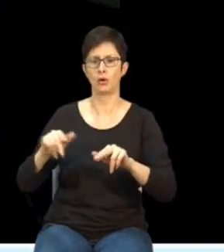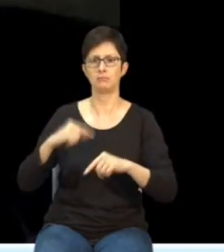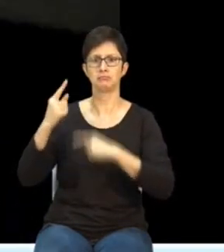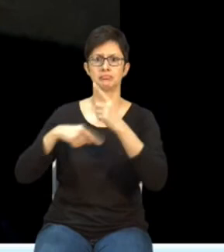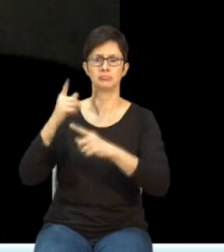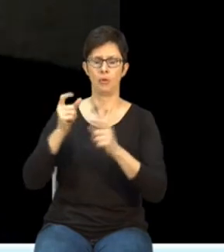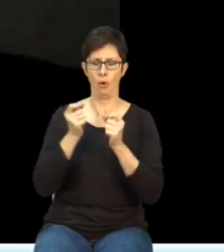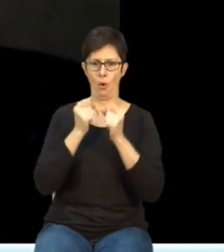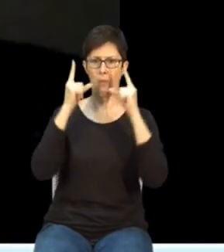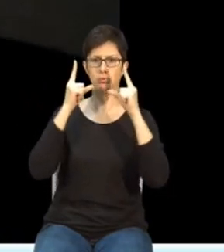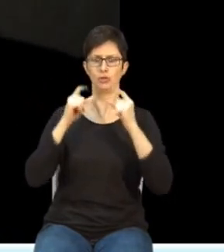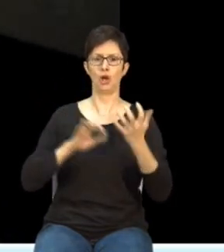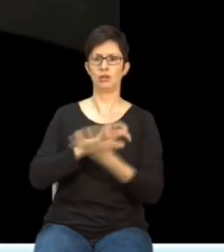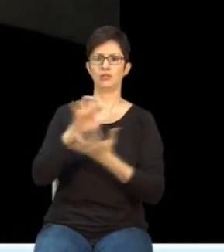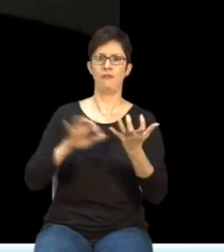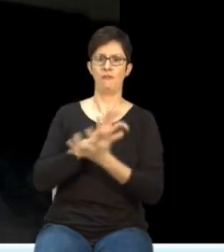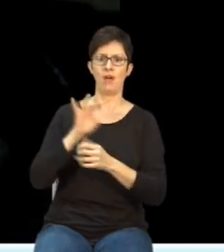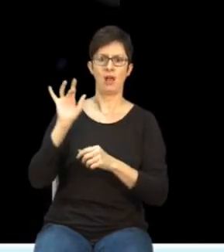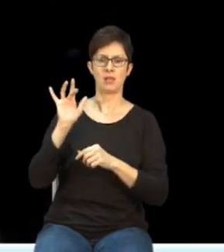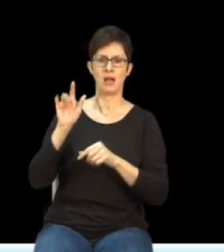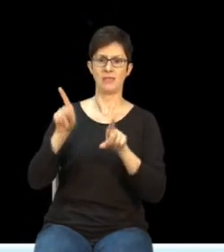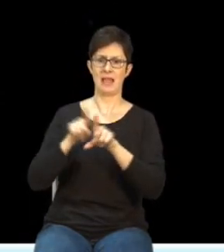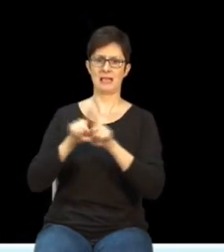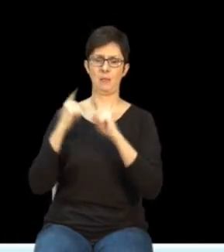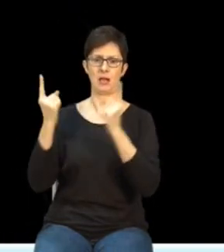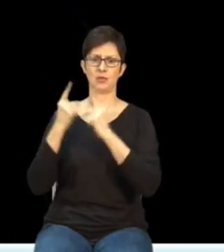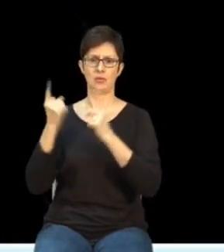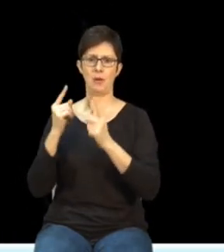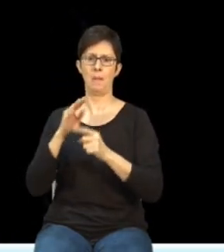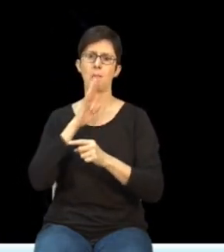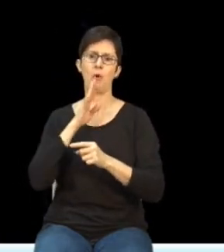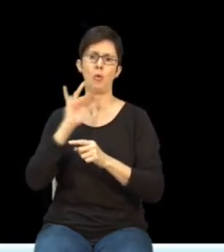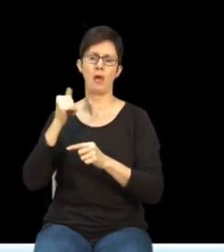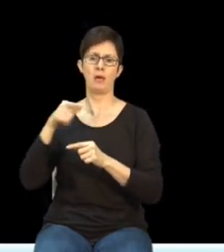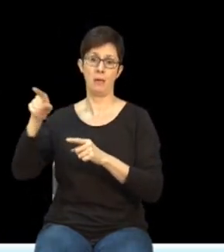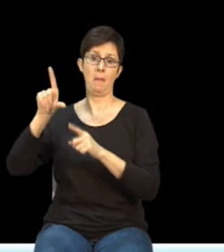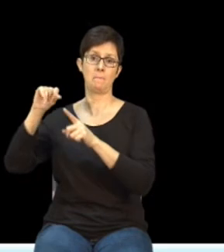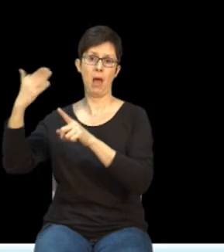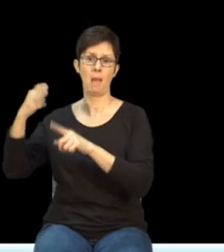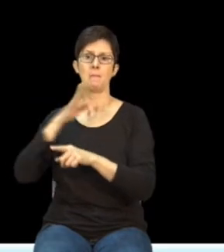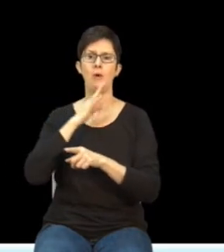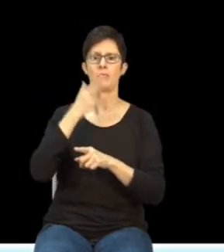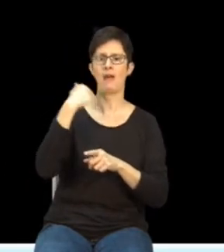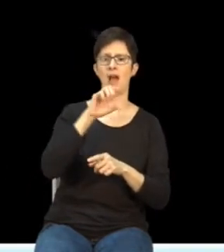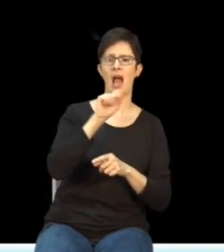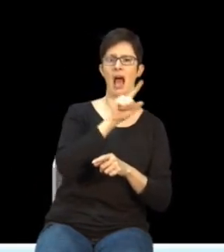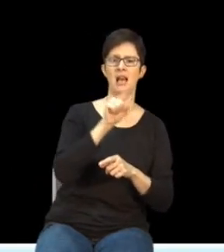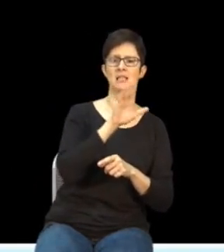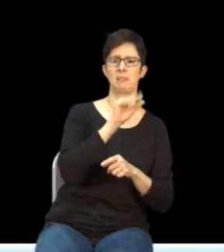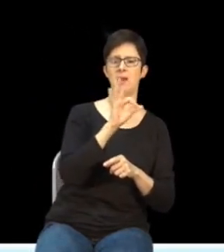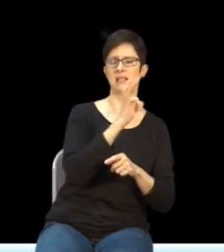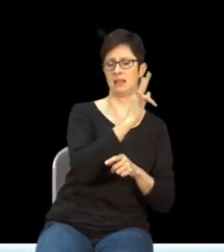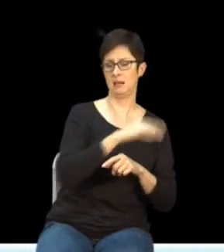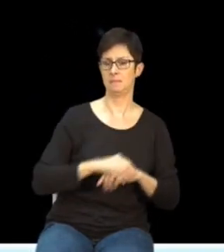się świecie w którym ta sama sytuacja spotkała pole elektromagnetyczne No zasada ostrożności wyraźnie mówi że